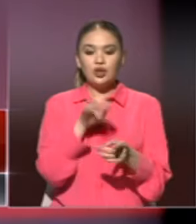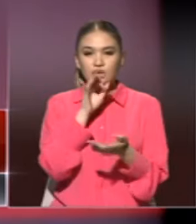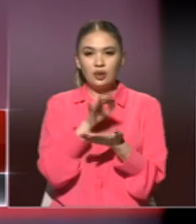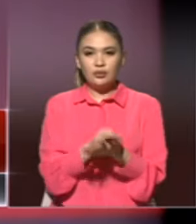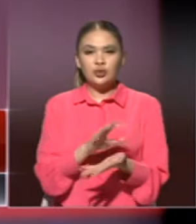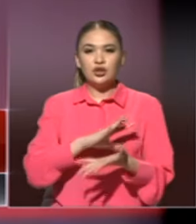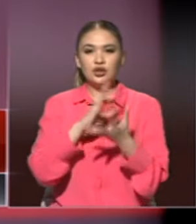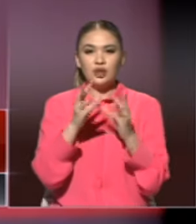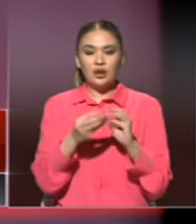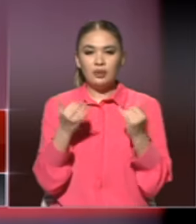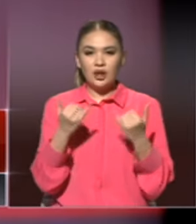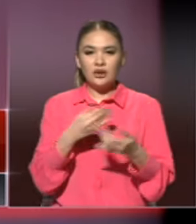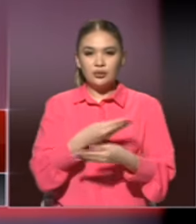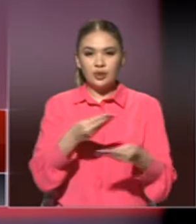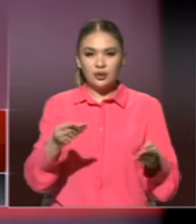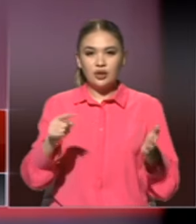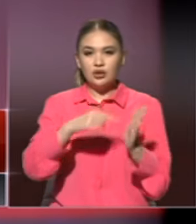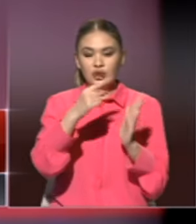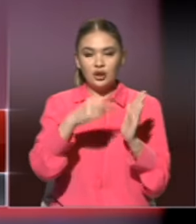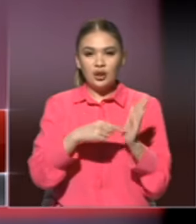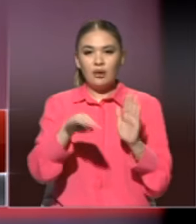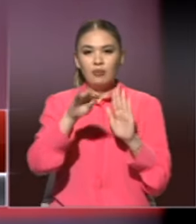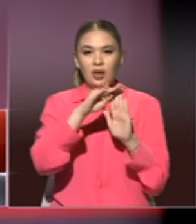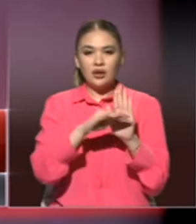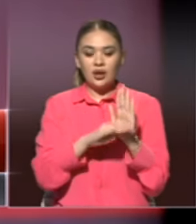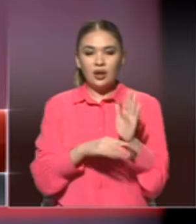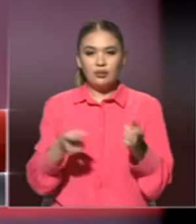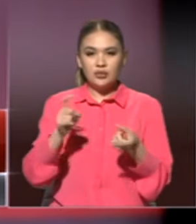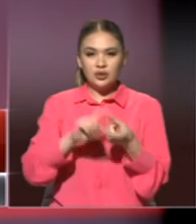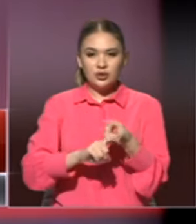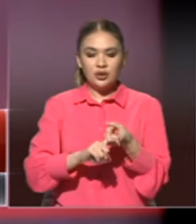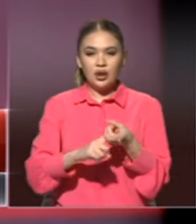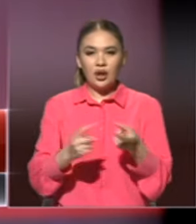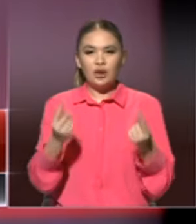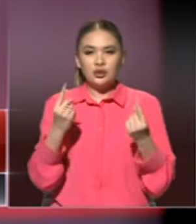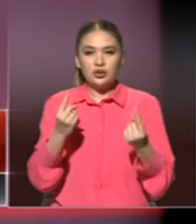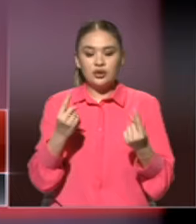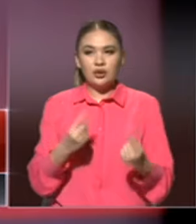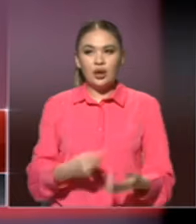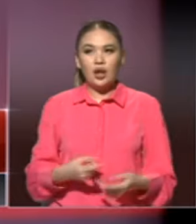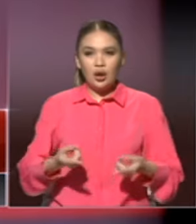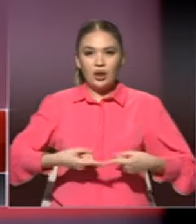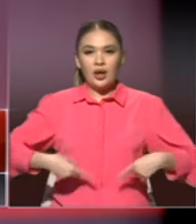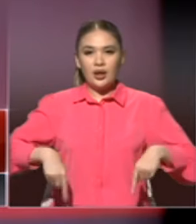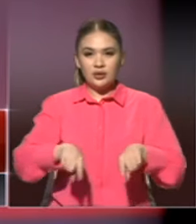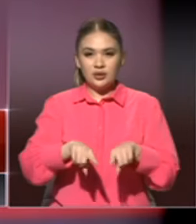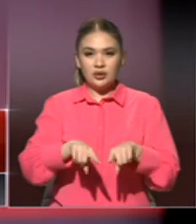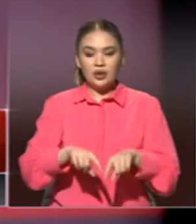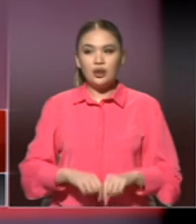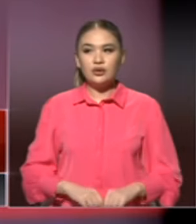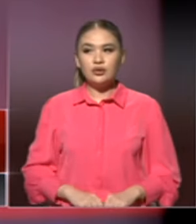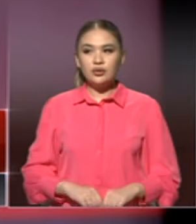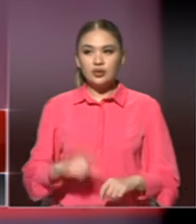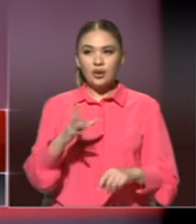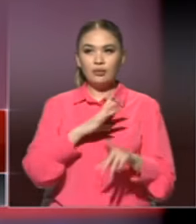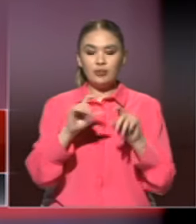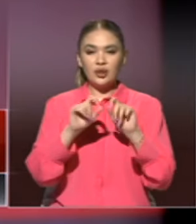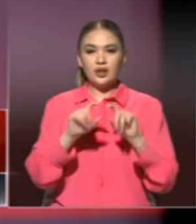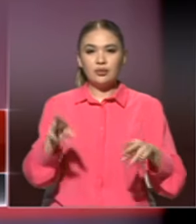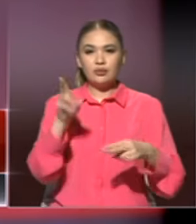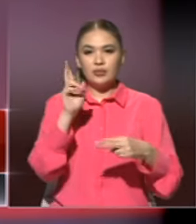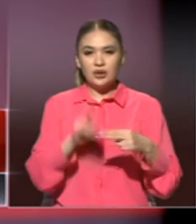жалпы қазіргі беріліп жатқан сұрақтар ол бағдарламадан ауытқымаған, сол бағдарлама аясында. Өйткені мектепті бітірейін деп жатқан